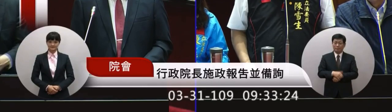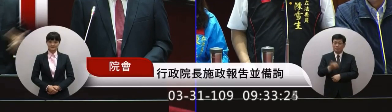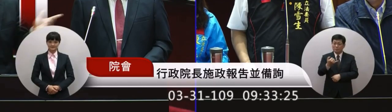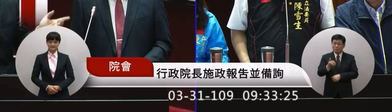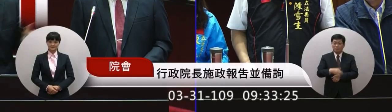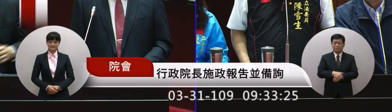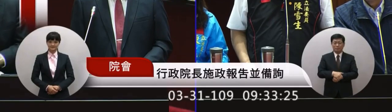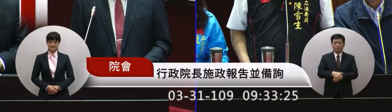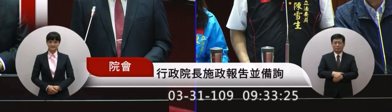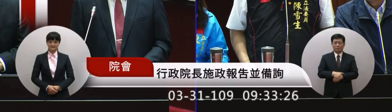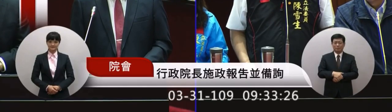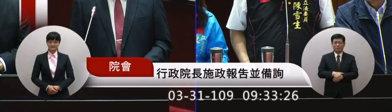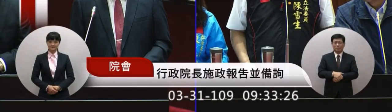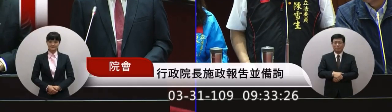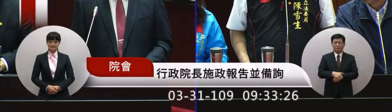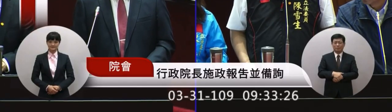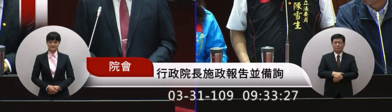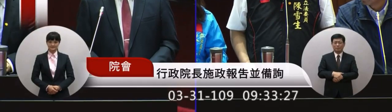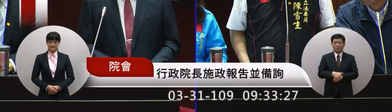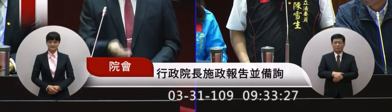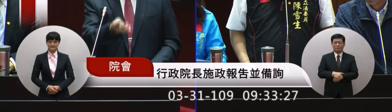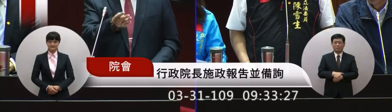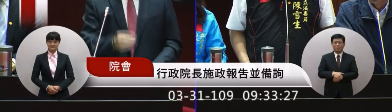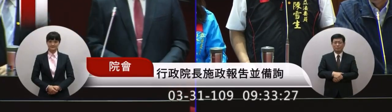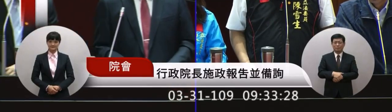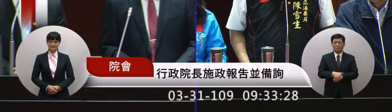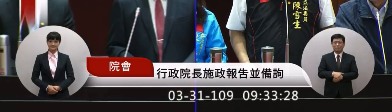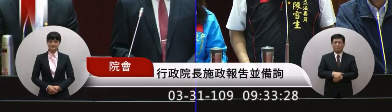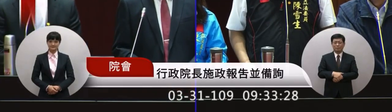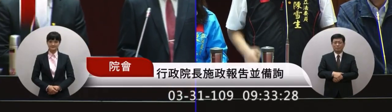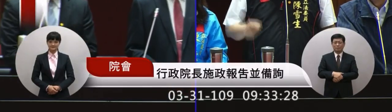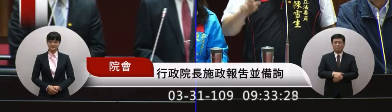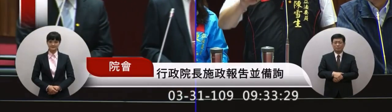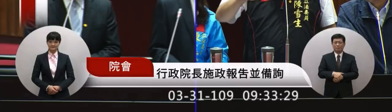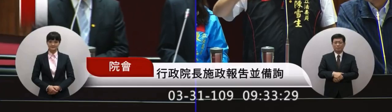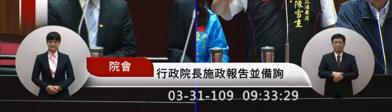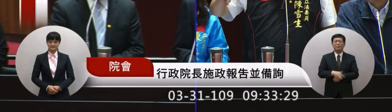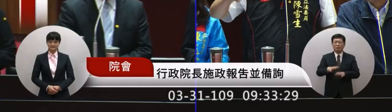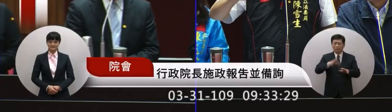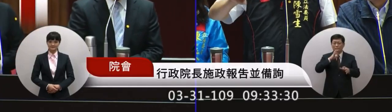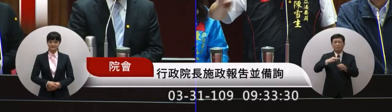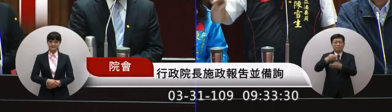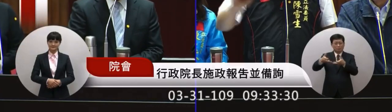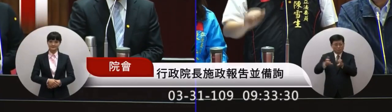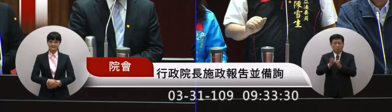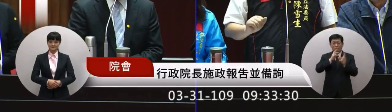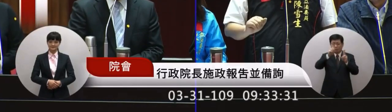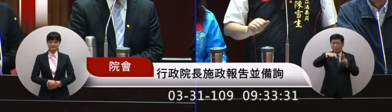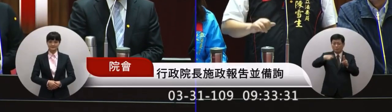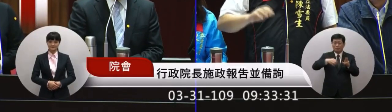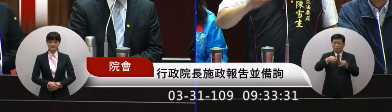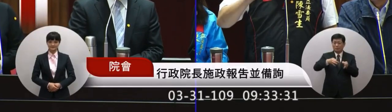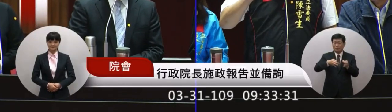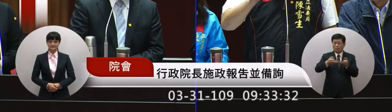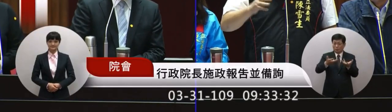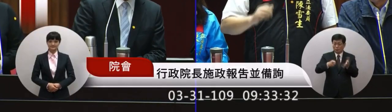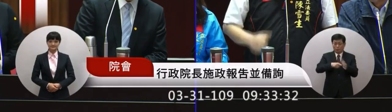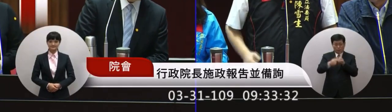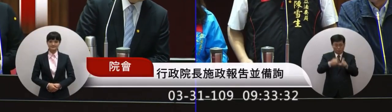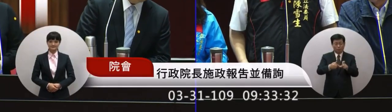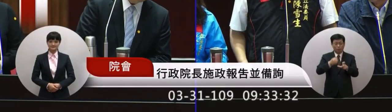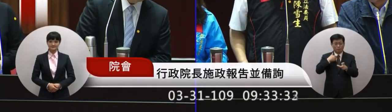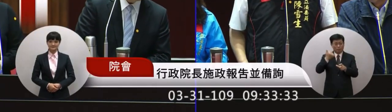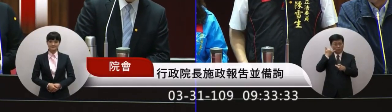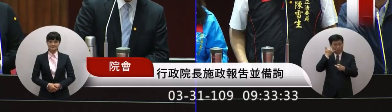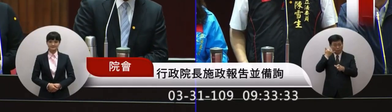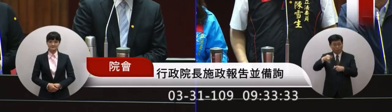好？ 都一好，好不好？我丢拢相关加物件。 他经济部是电商专区啊，我讲海